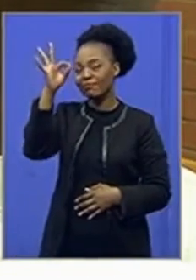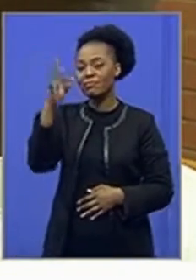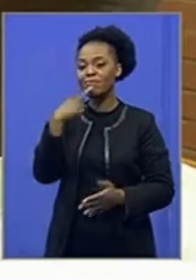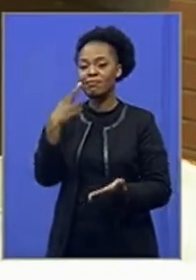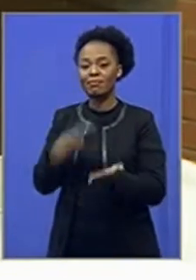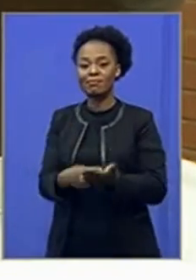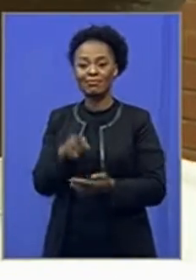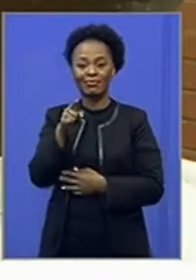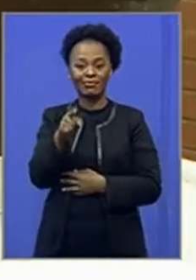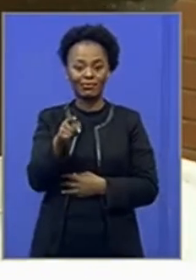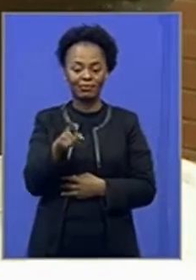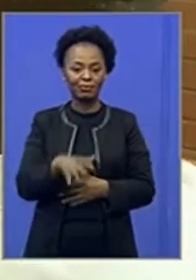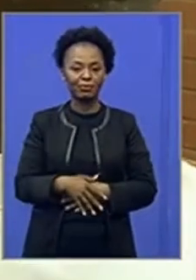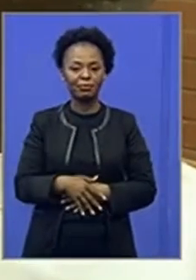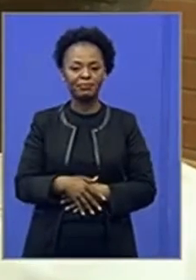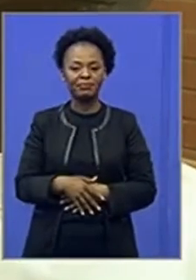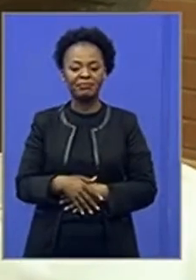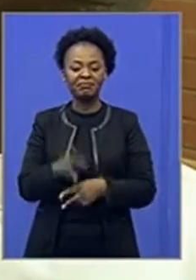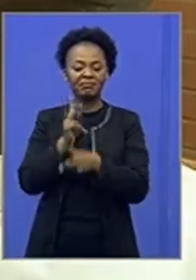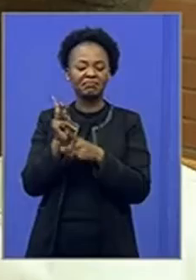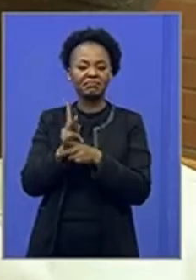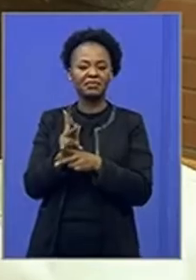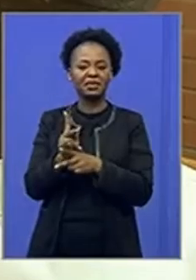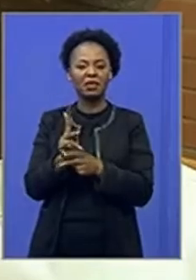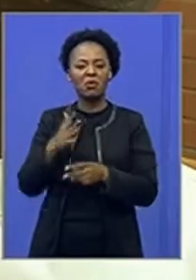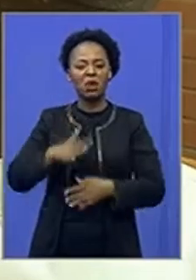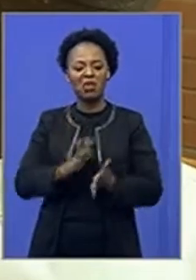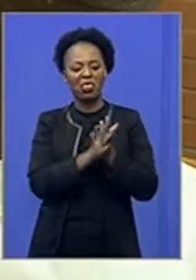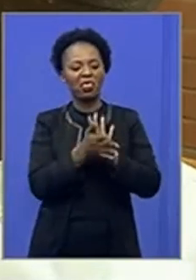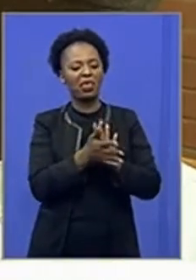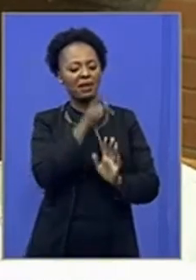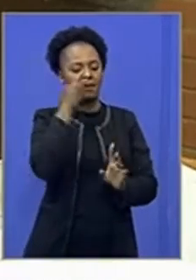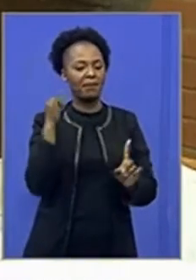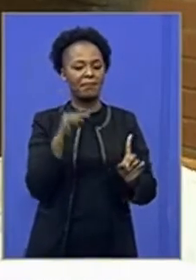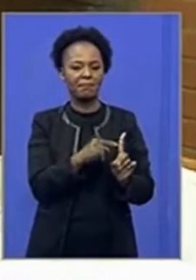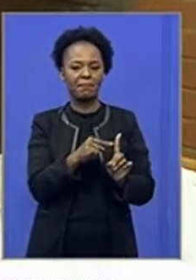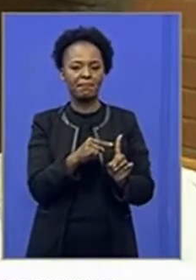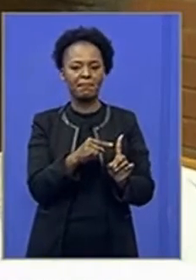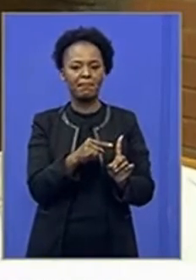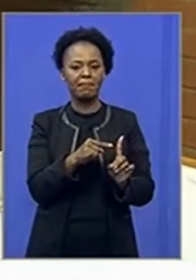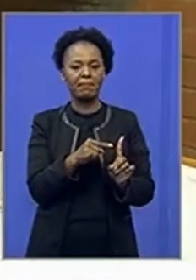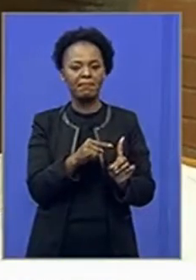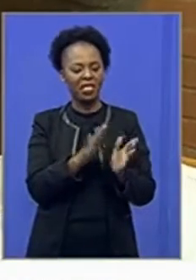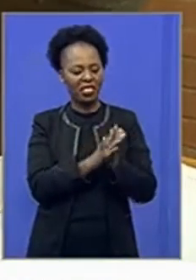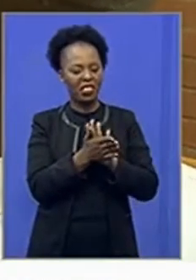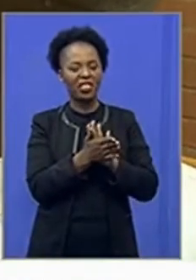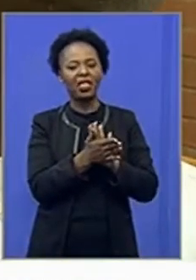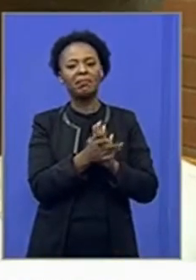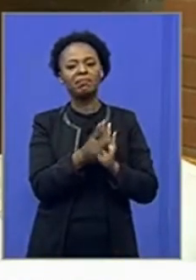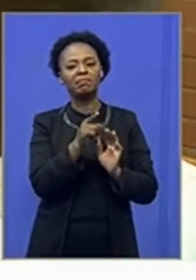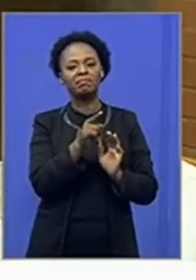puso e ne e le go senya leina la gae, go gatakaka dignity ya